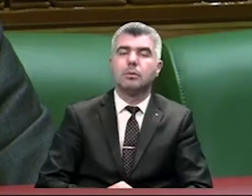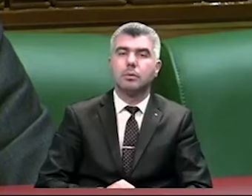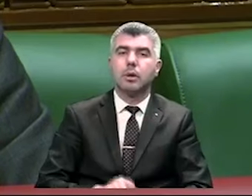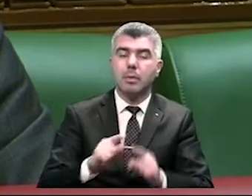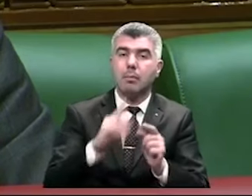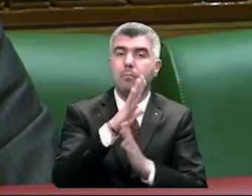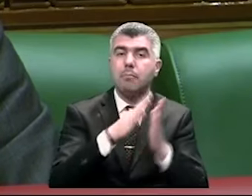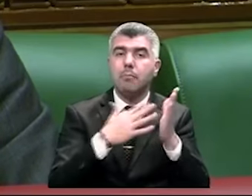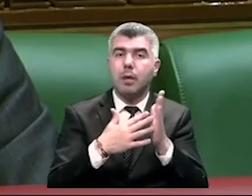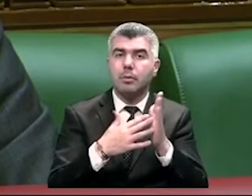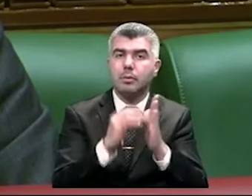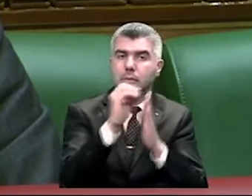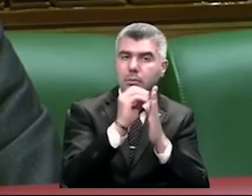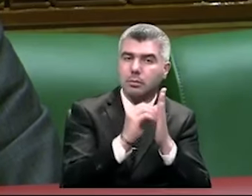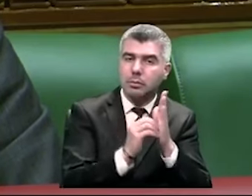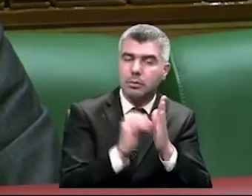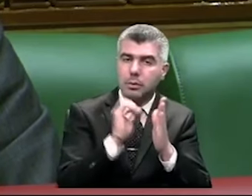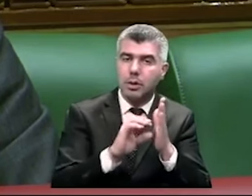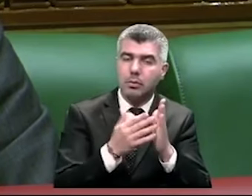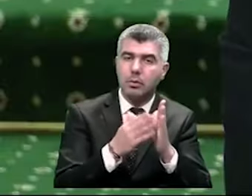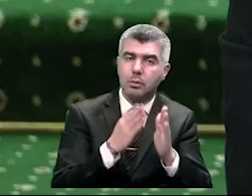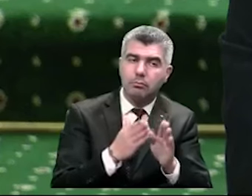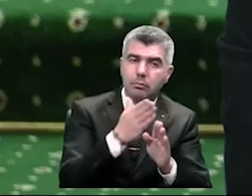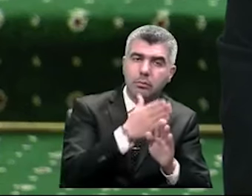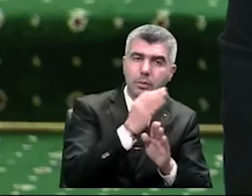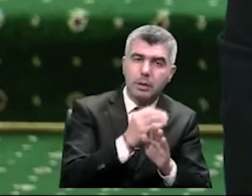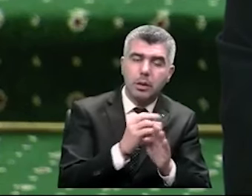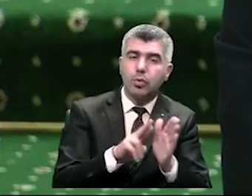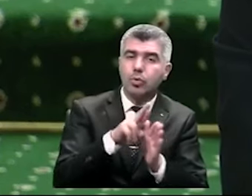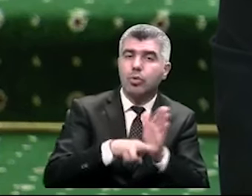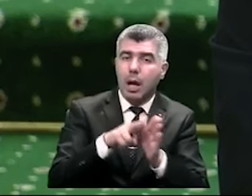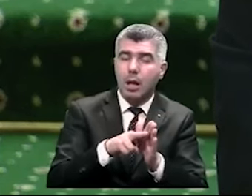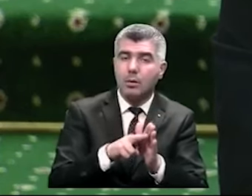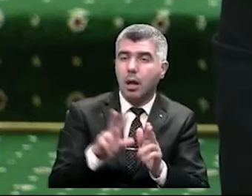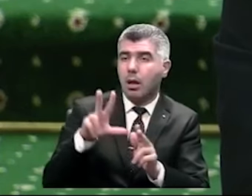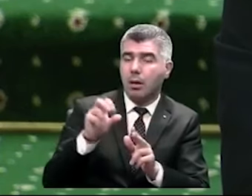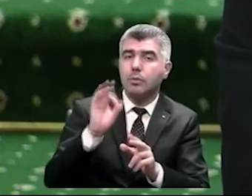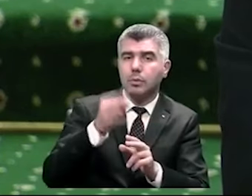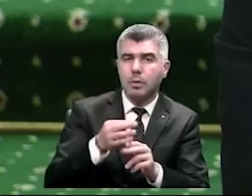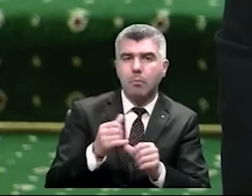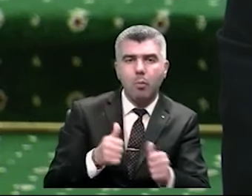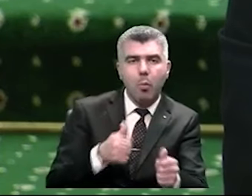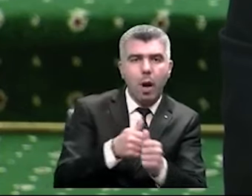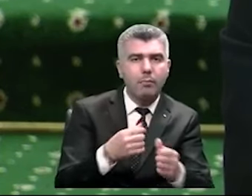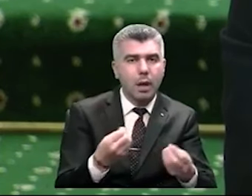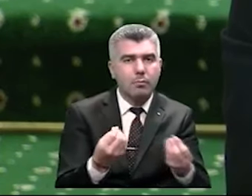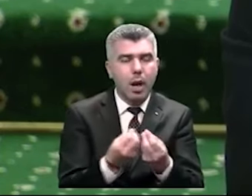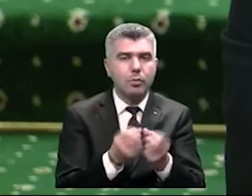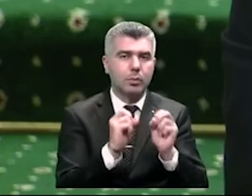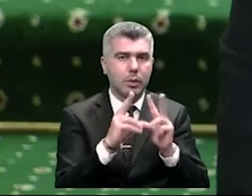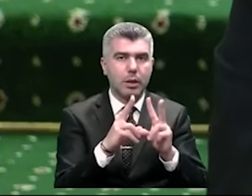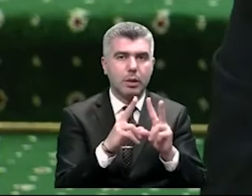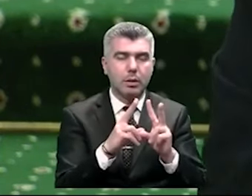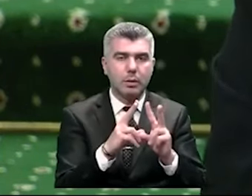تبرمج المشاريع ديال التنقل ديالها داخل الجهات خصها تقوم بالدراسات حنا مستعدين ن واكبها وبالطبع